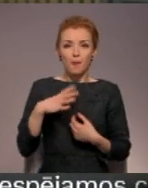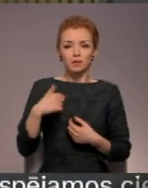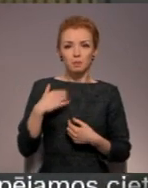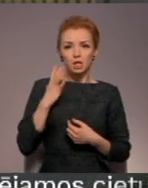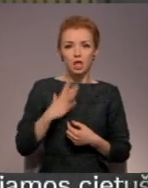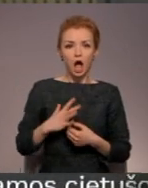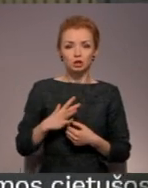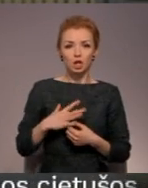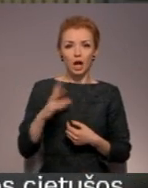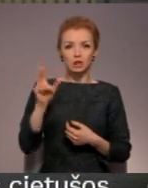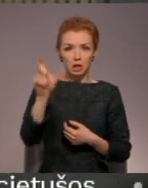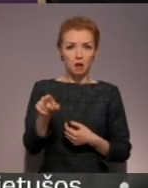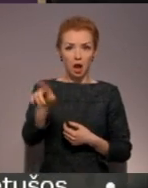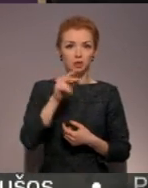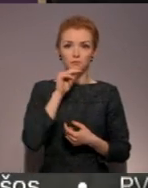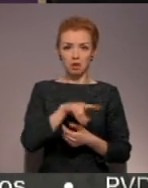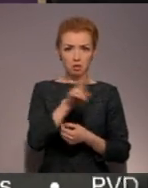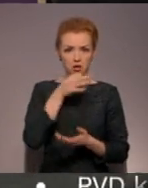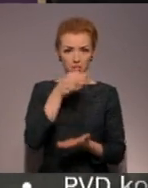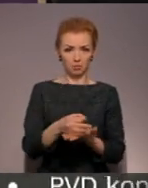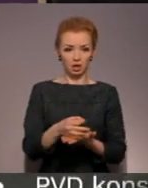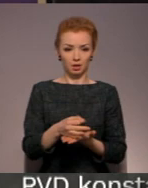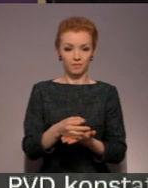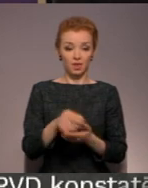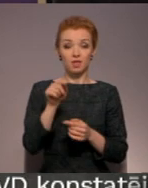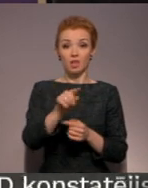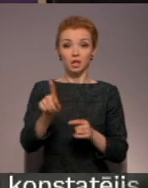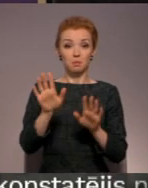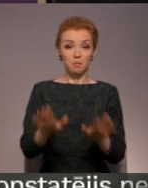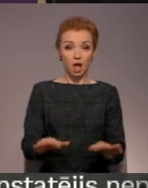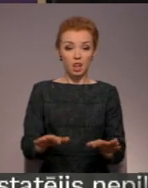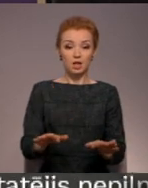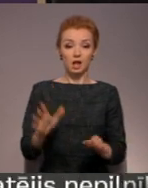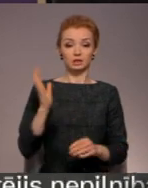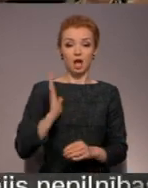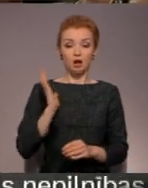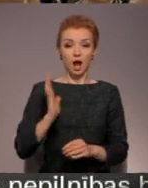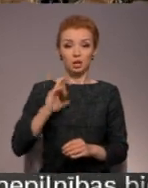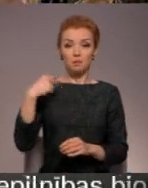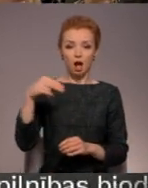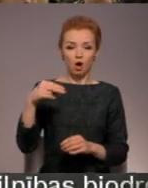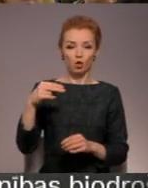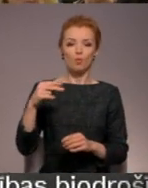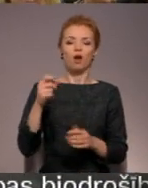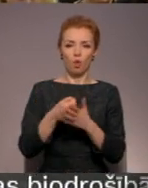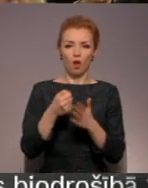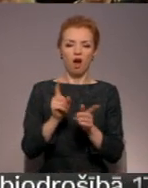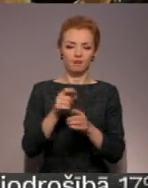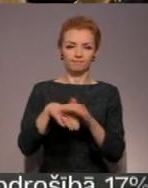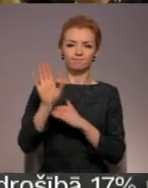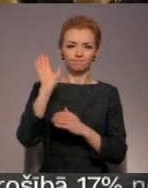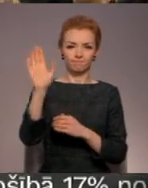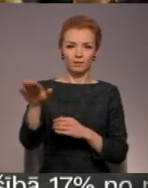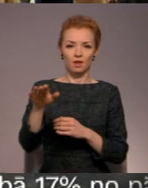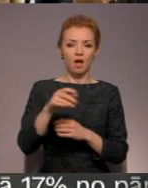cilvēki, kas ir vainīgi, par to neatbild? Tikmēr tie, kas palika sēžu zālē, sagaidot pārtraukumu, arī devās prom. Tā kā par